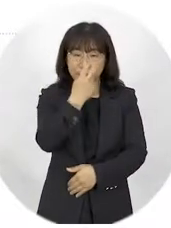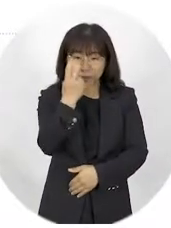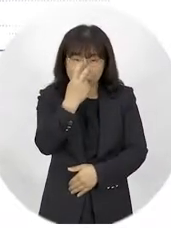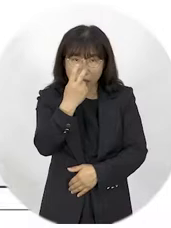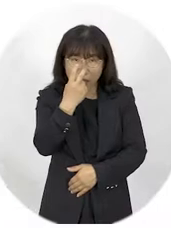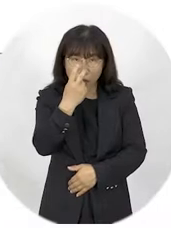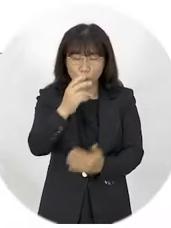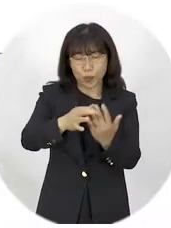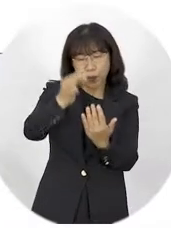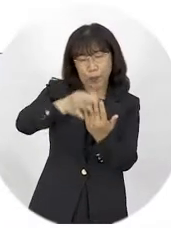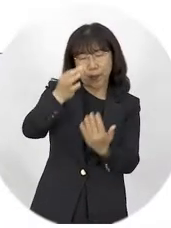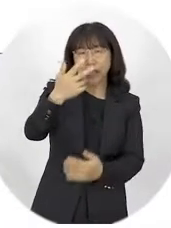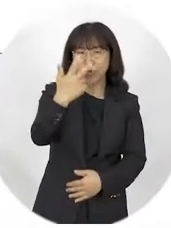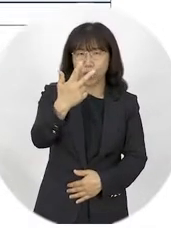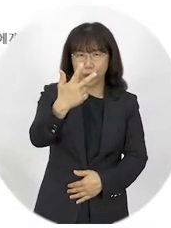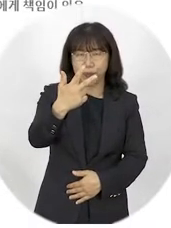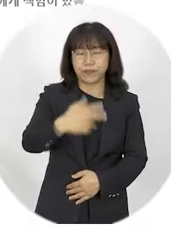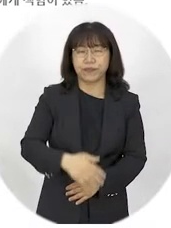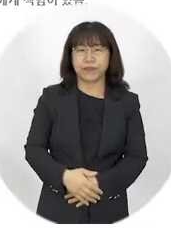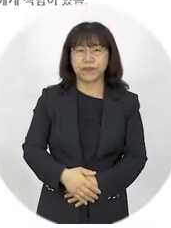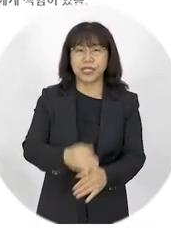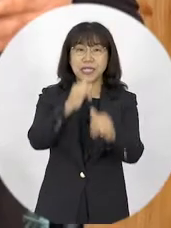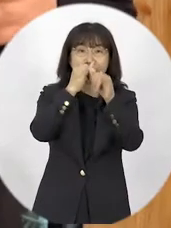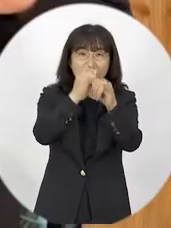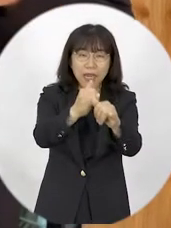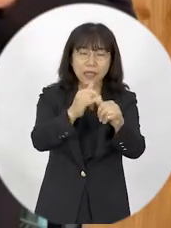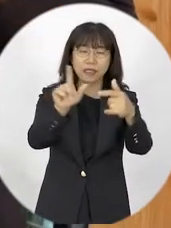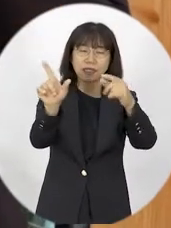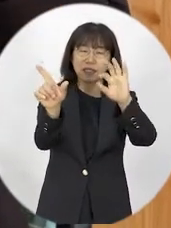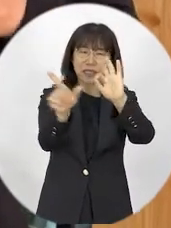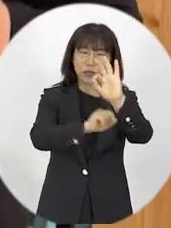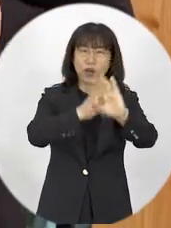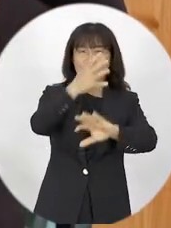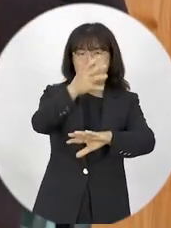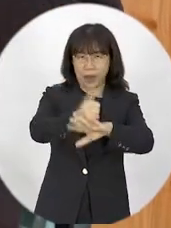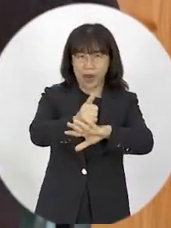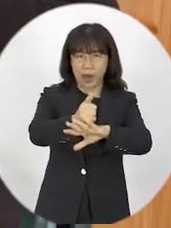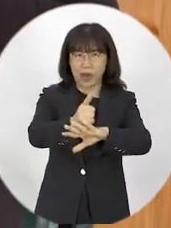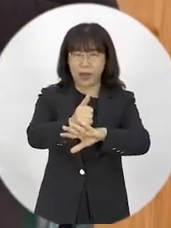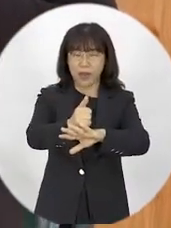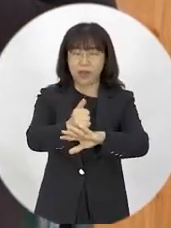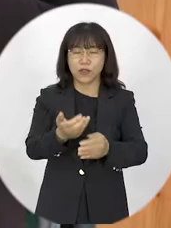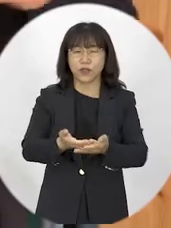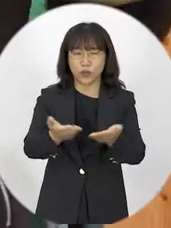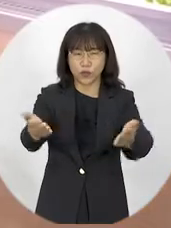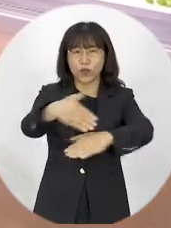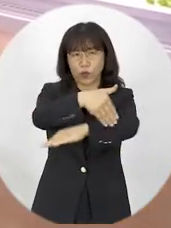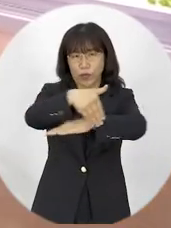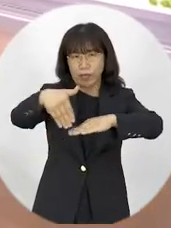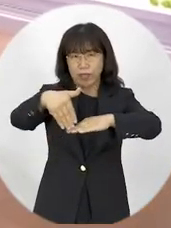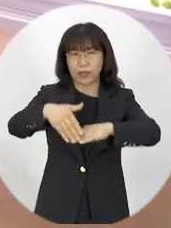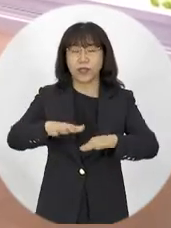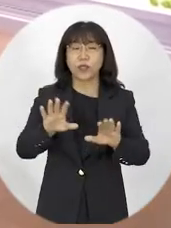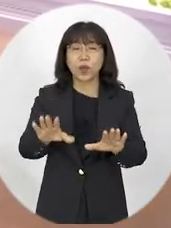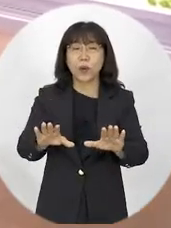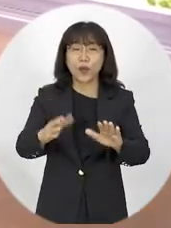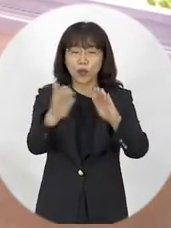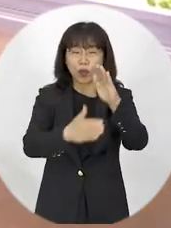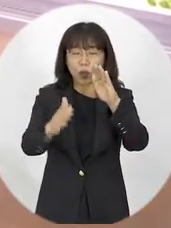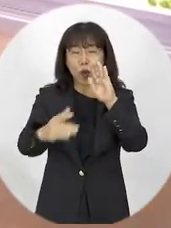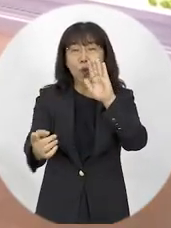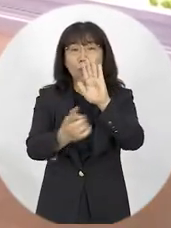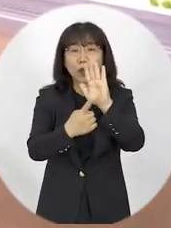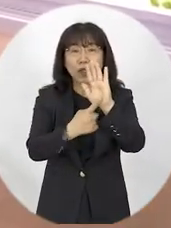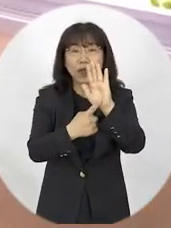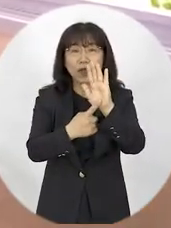전문가 심사위원회 심사를 거쳐 7개 작품을 선정할 계획이며 시상식은 10월 말 지방자치의 날 기념행사 시